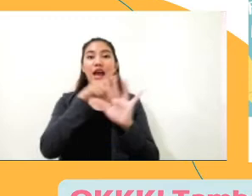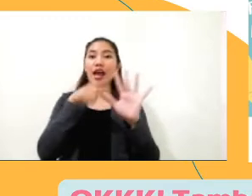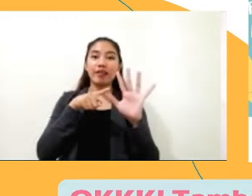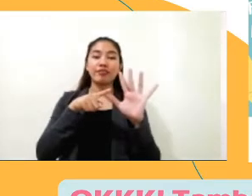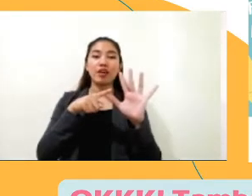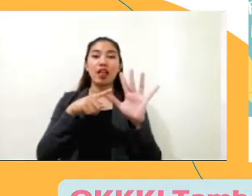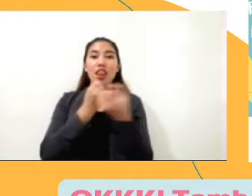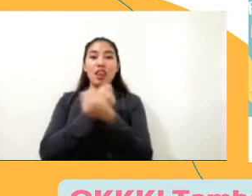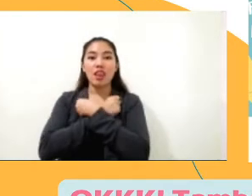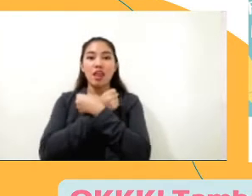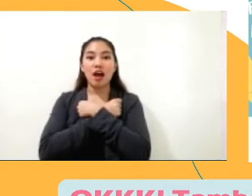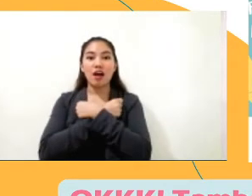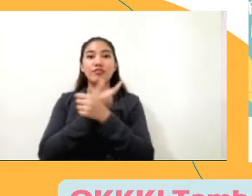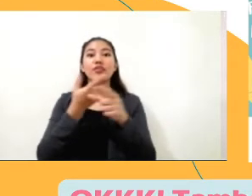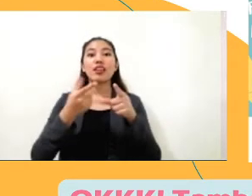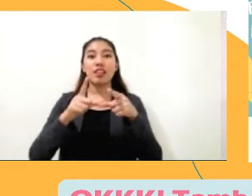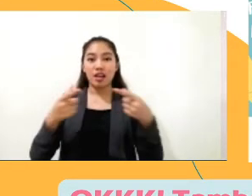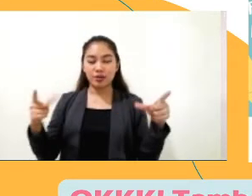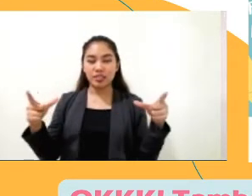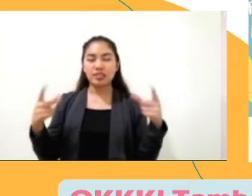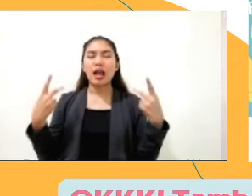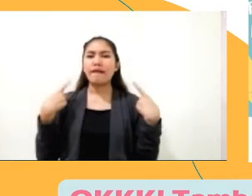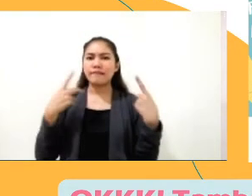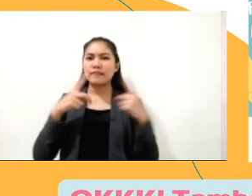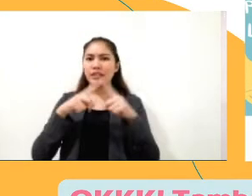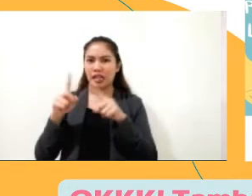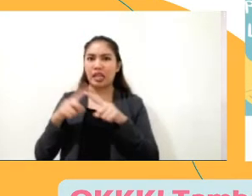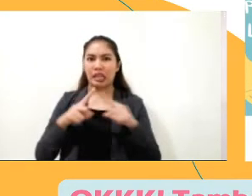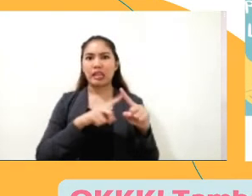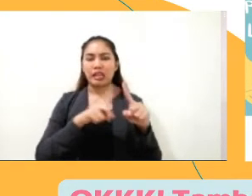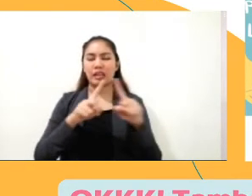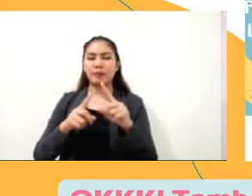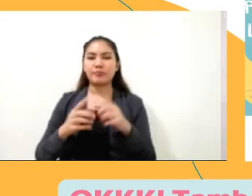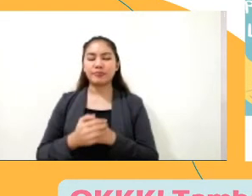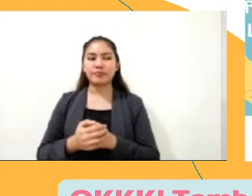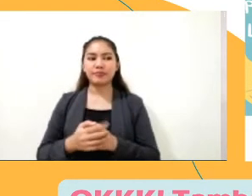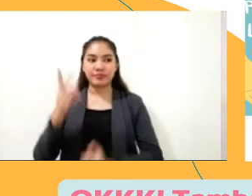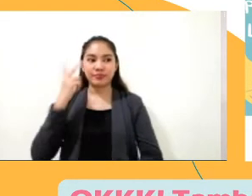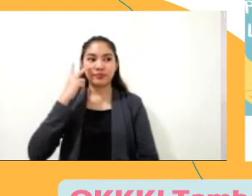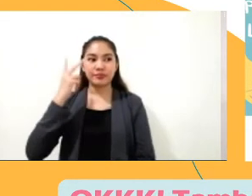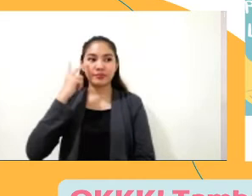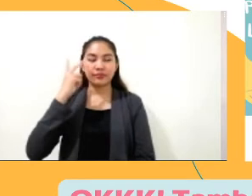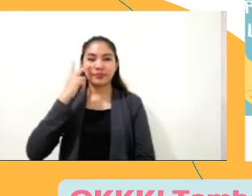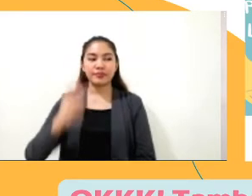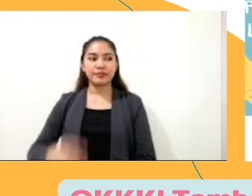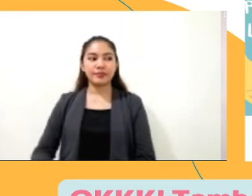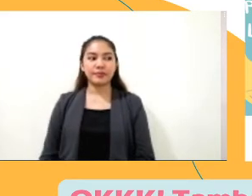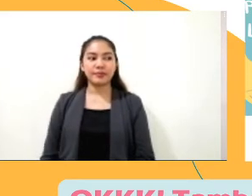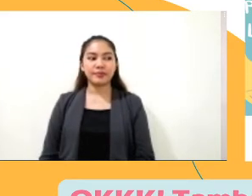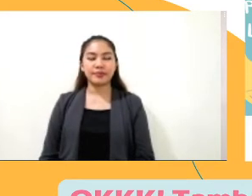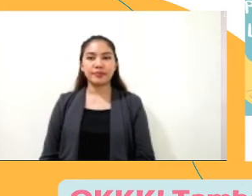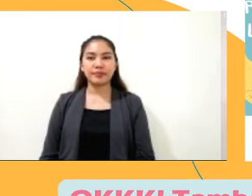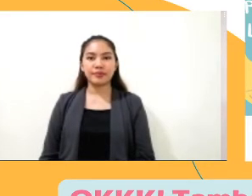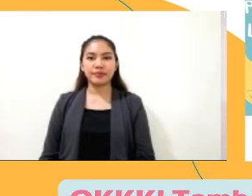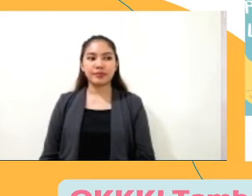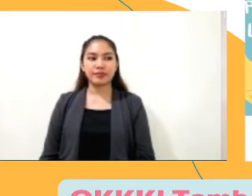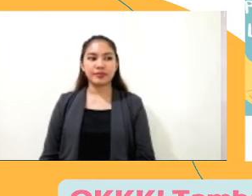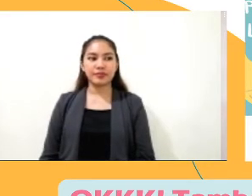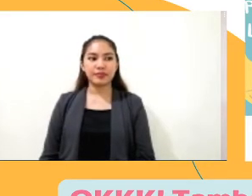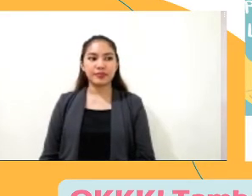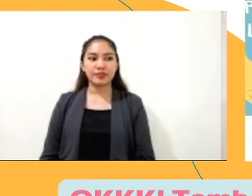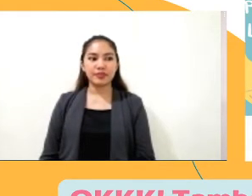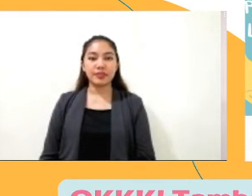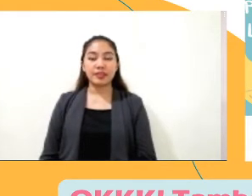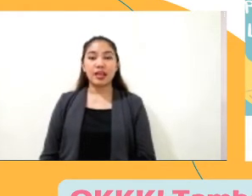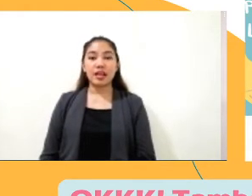languages at iba-iba po yung paraan na yon. Ngayon po, sa may lower left section, medyo mint po yung background niya. Bilang